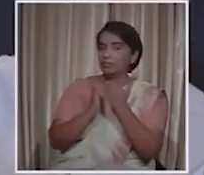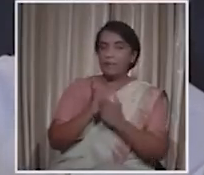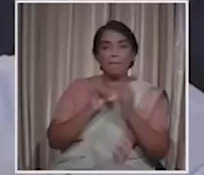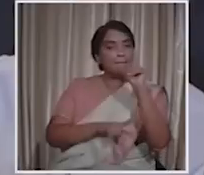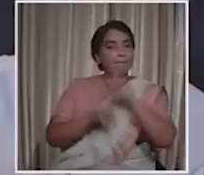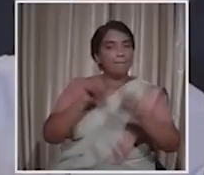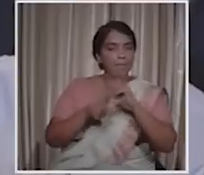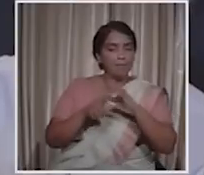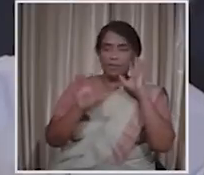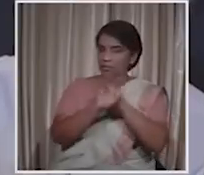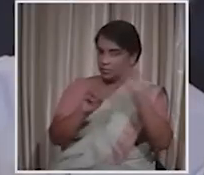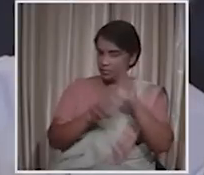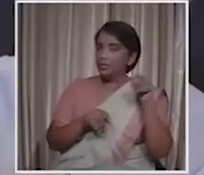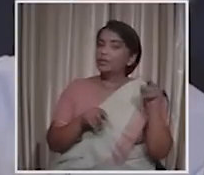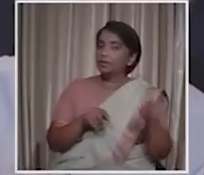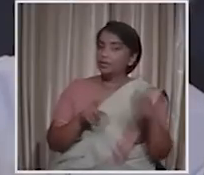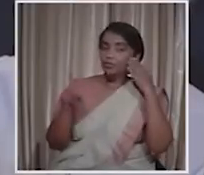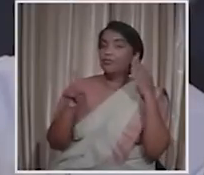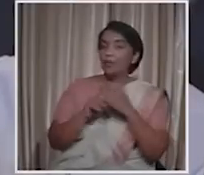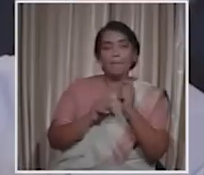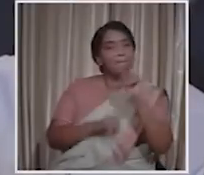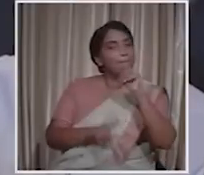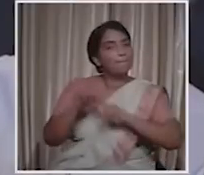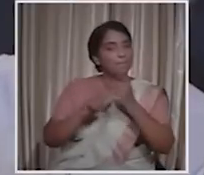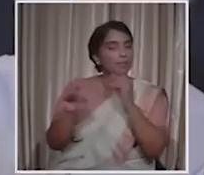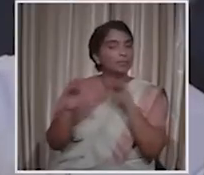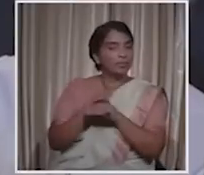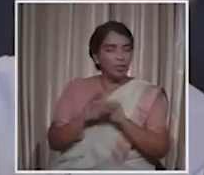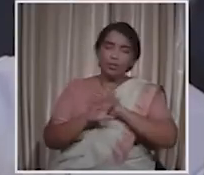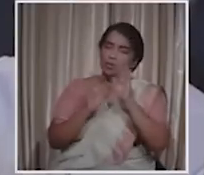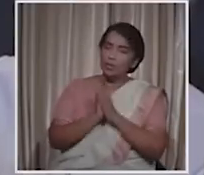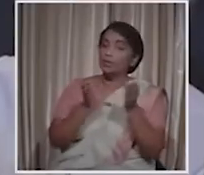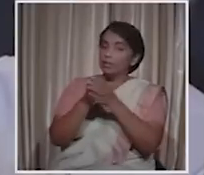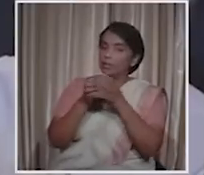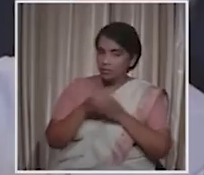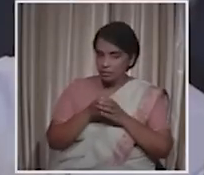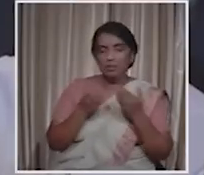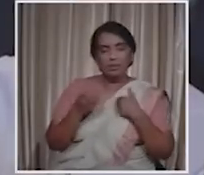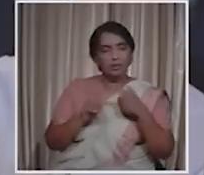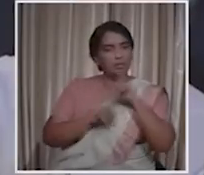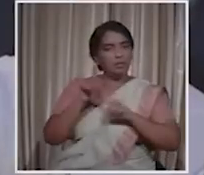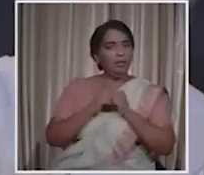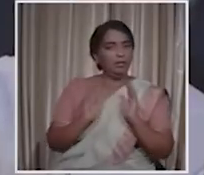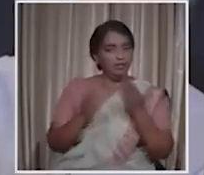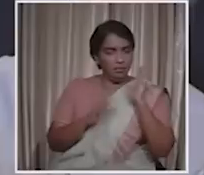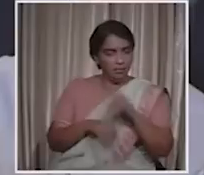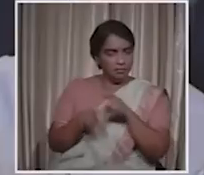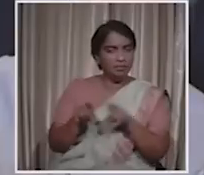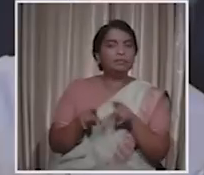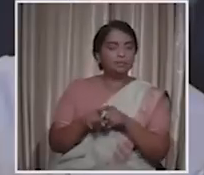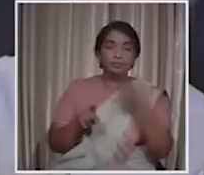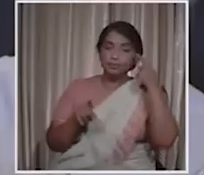පාර්ලිමේන්තුවට ඉදිරිපත් කරනවා. මේ පිළිබඳ පාර්ලිමේන්තුව නියෝජනය කරන සියලු පක්ෂ සමග අප සාකච්ඡා ආරම්භ කර තියෙනවා.